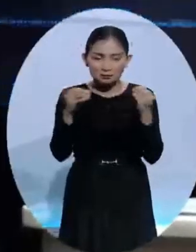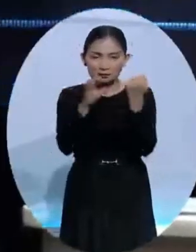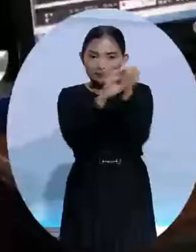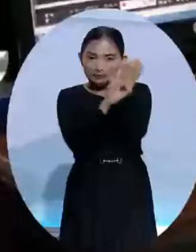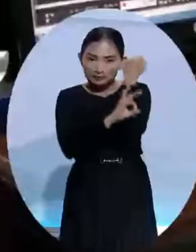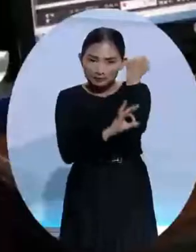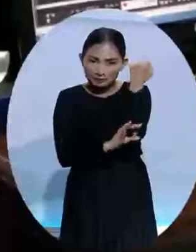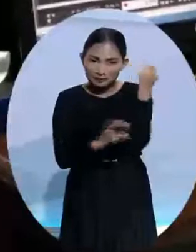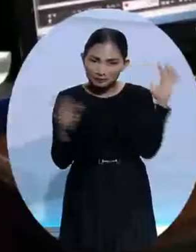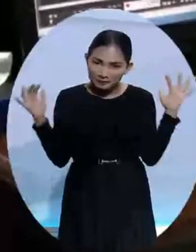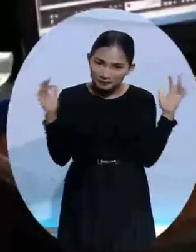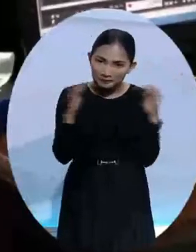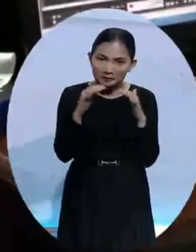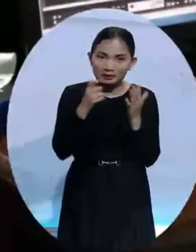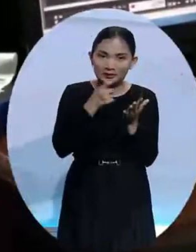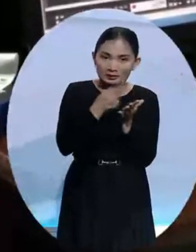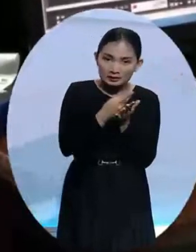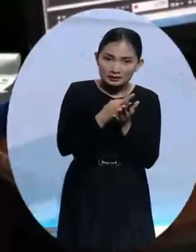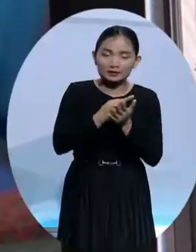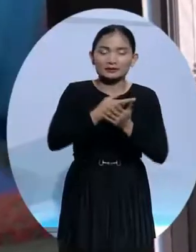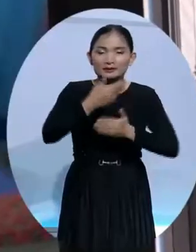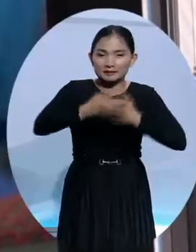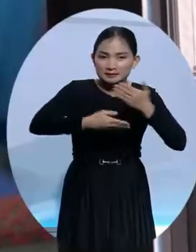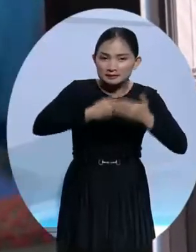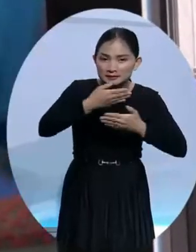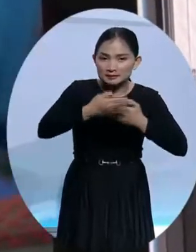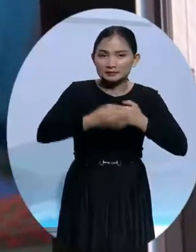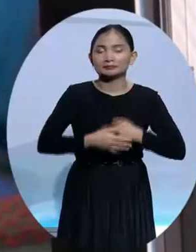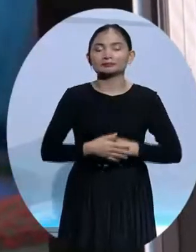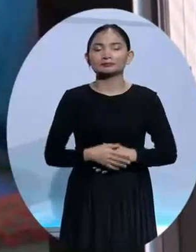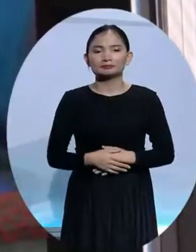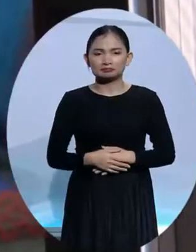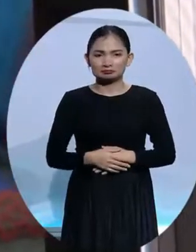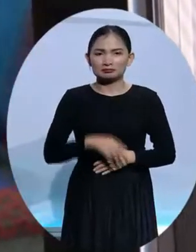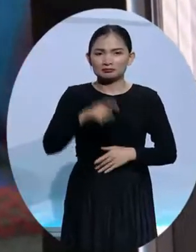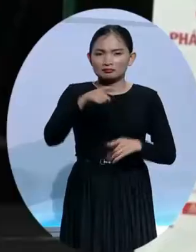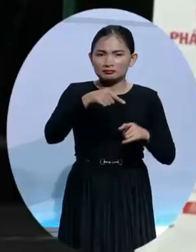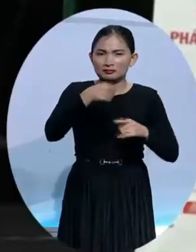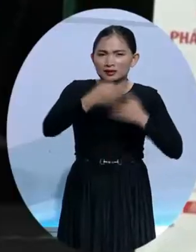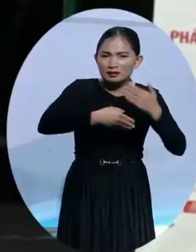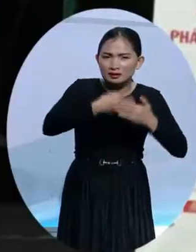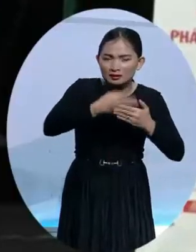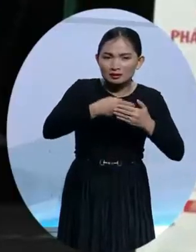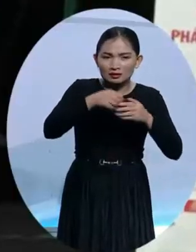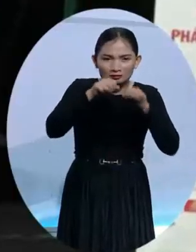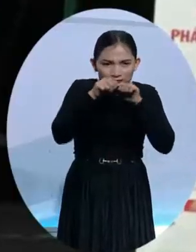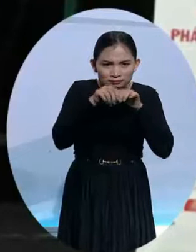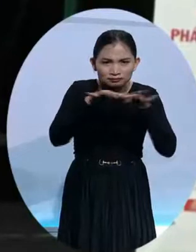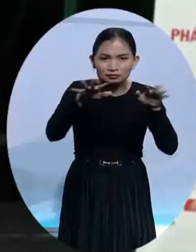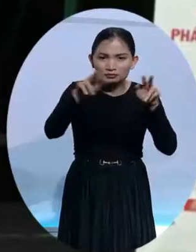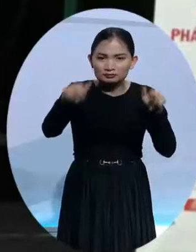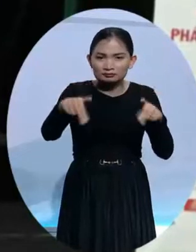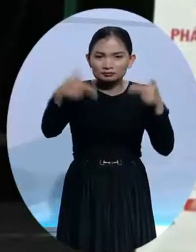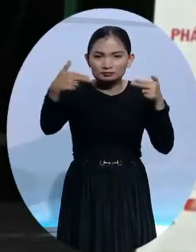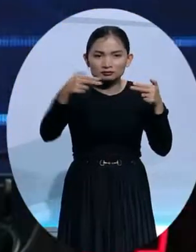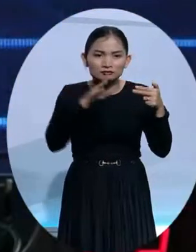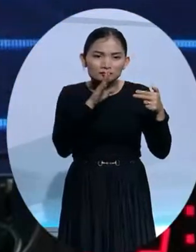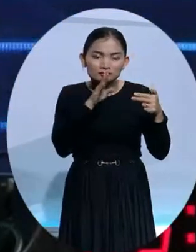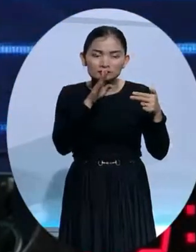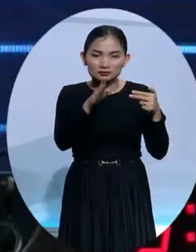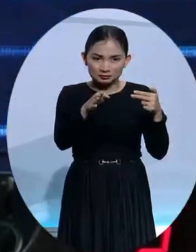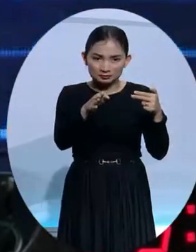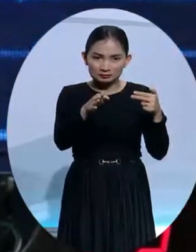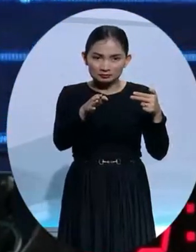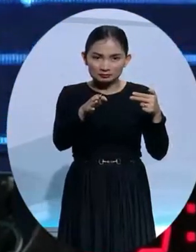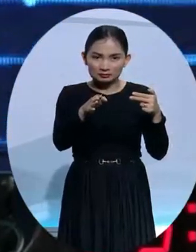thành trên cả nước. Các phần thi được phát sóng trực tiếp và livestream trên các nền tảng số. Các tác phẩm dự thi được đầu tư nhiều công sức,